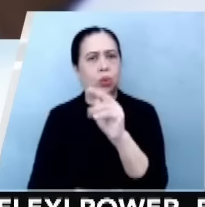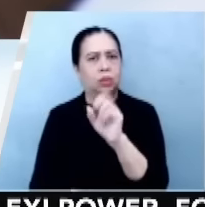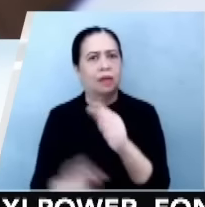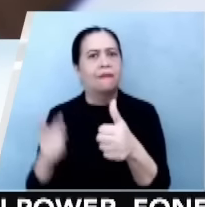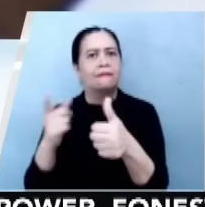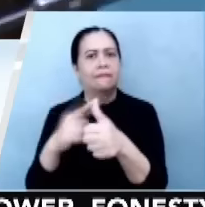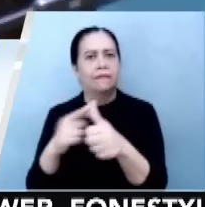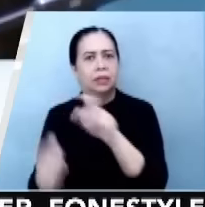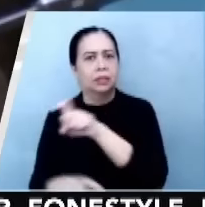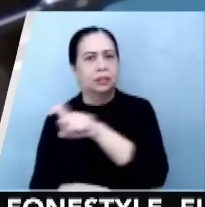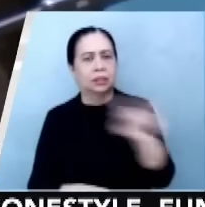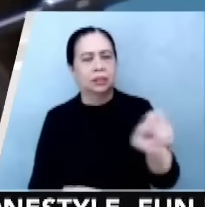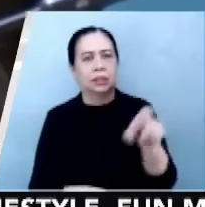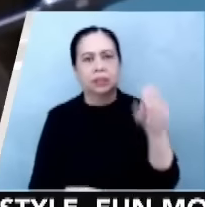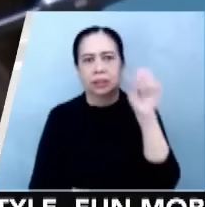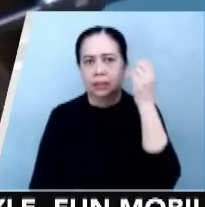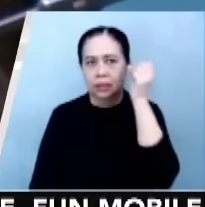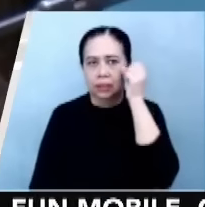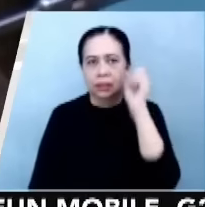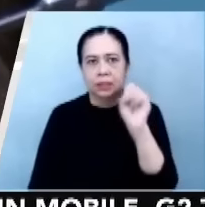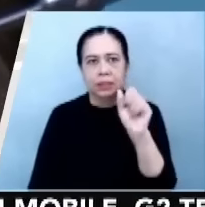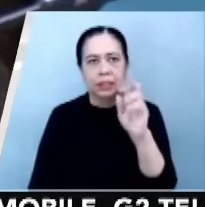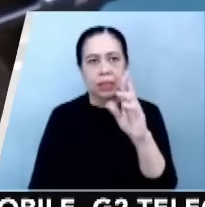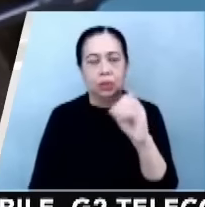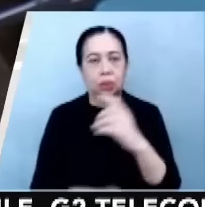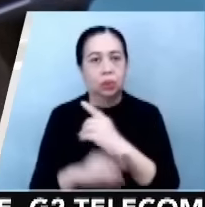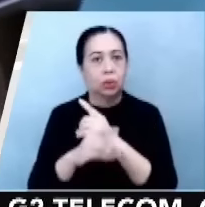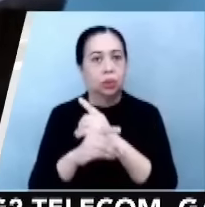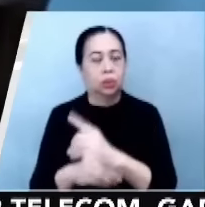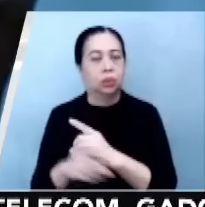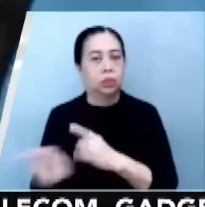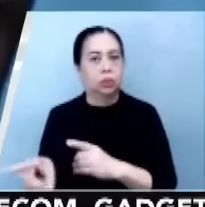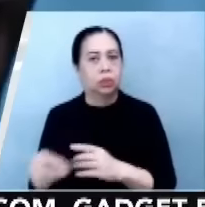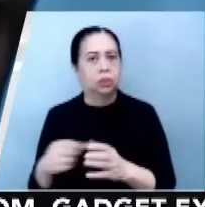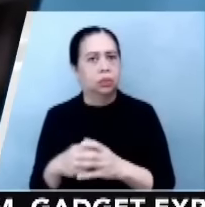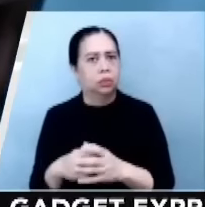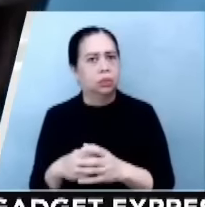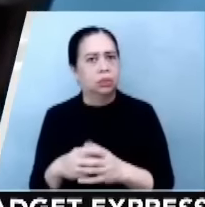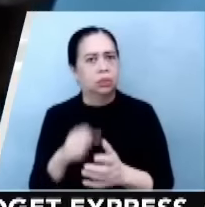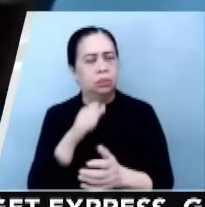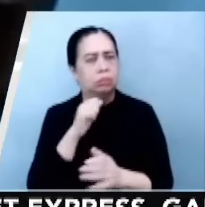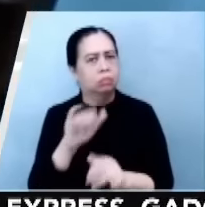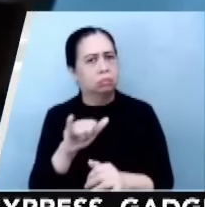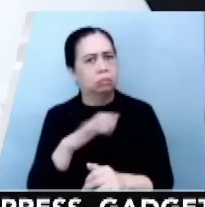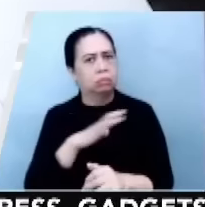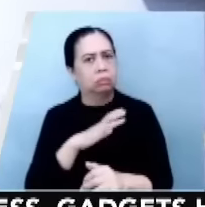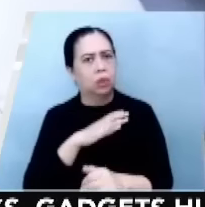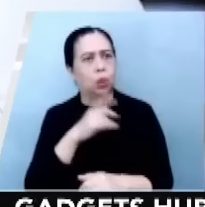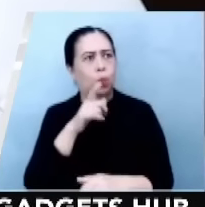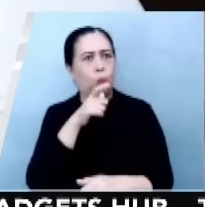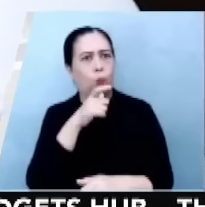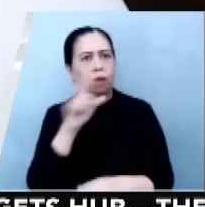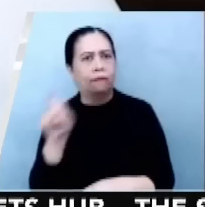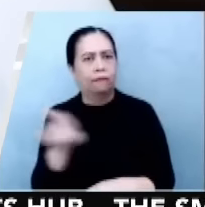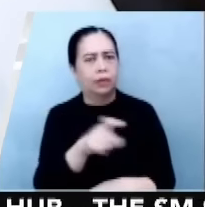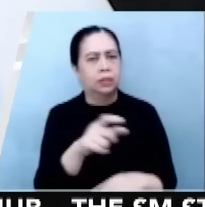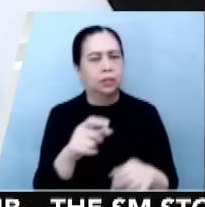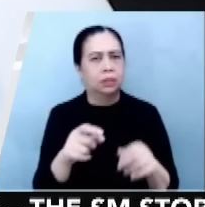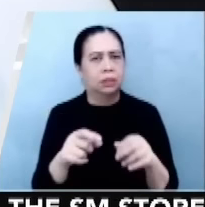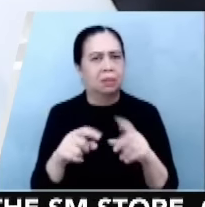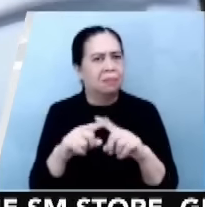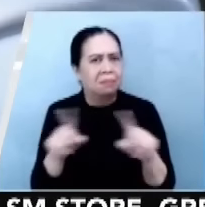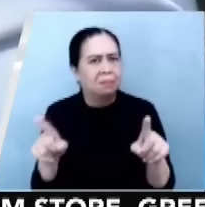kay Sandro. Depensa ng abogado ni Nones, hindi nila itinatanggi kung sino ang unang nag-text pero hindi umano